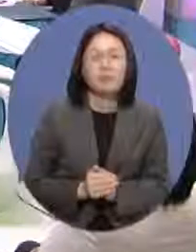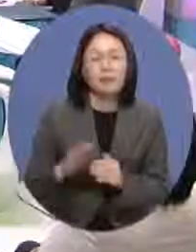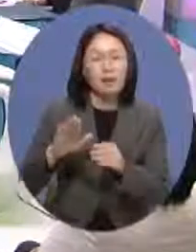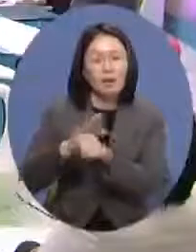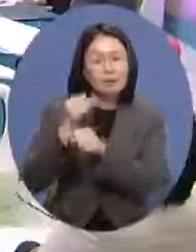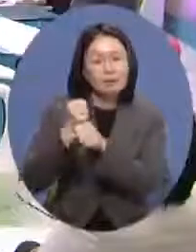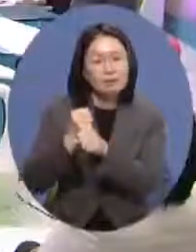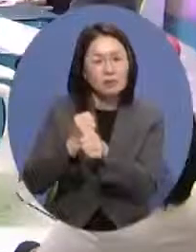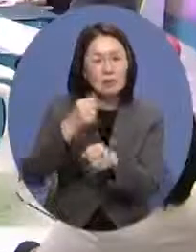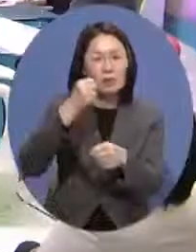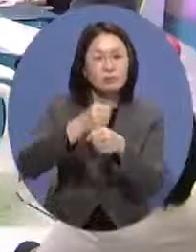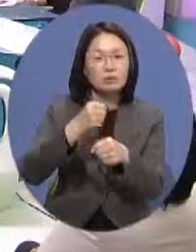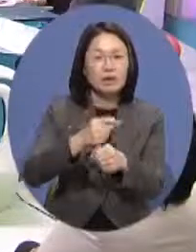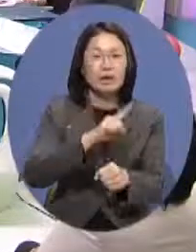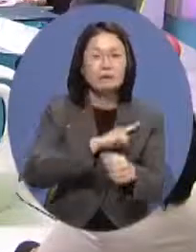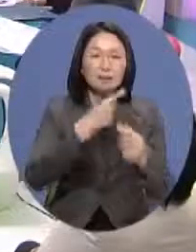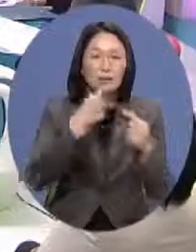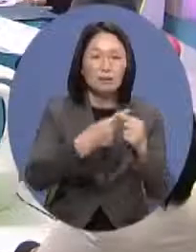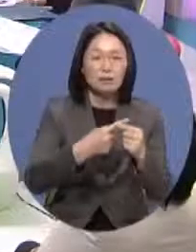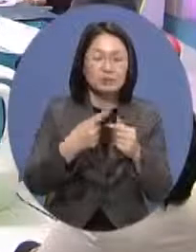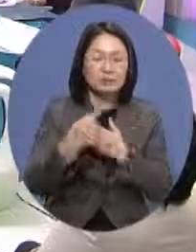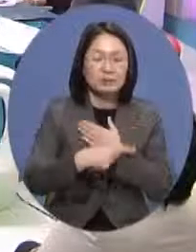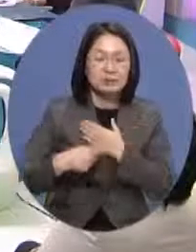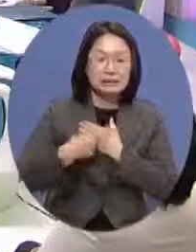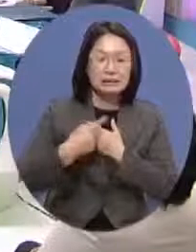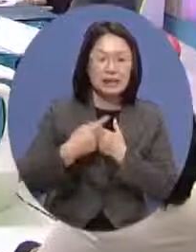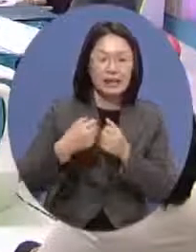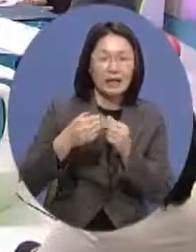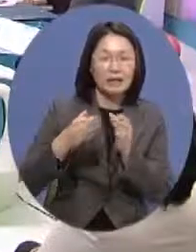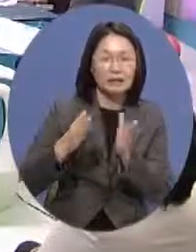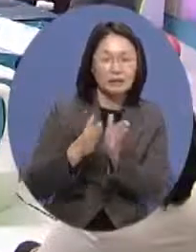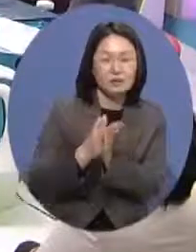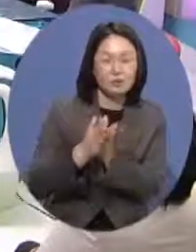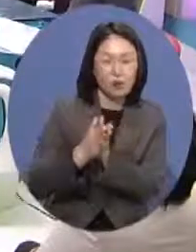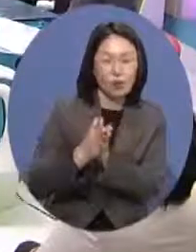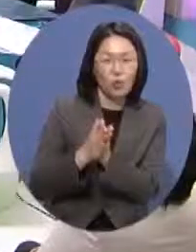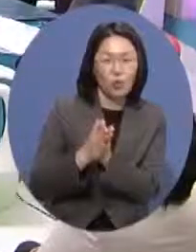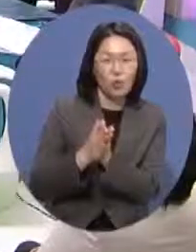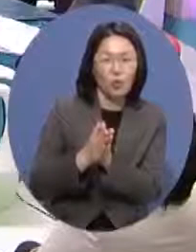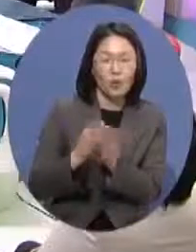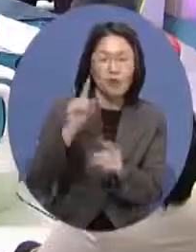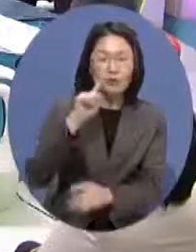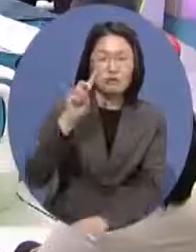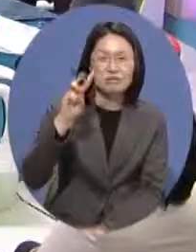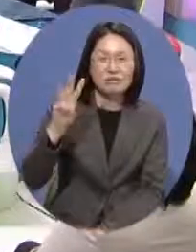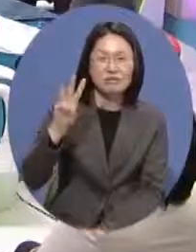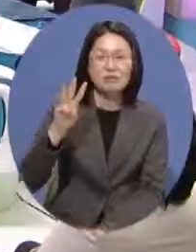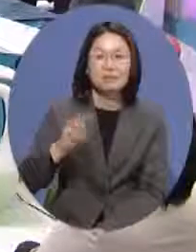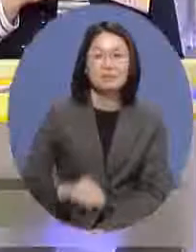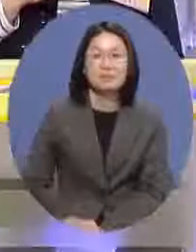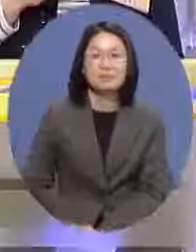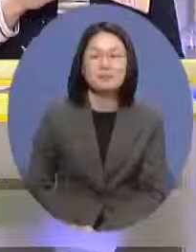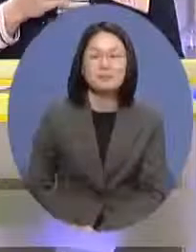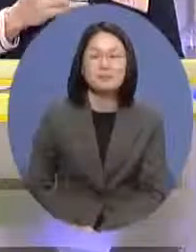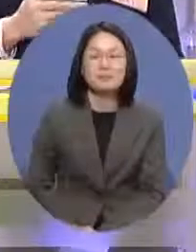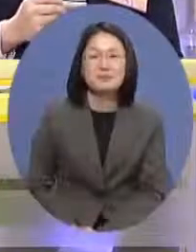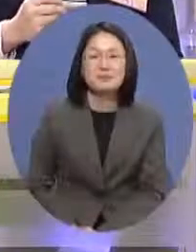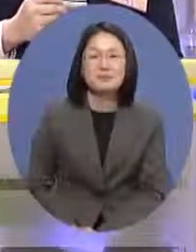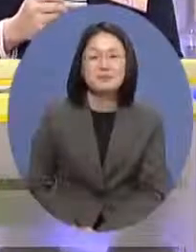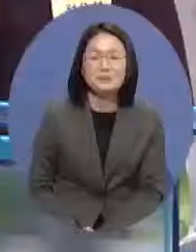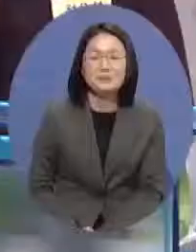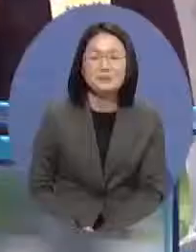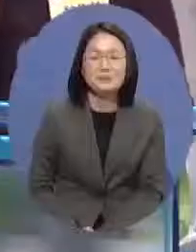형성의 가장 첫 번째는 신체 접촉이다. 하나, 하나 둘, 둘, 셋. 아, 네.